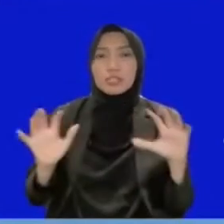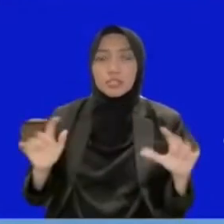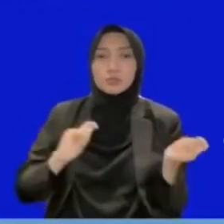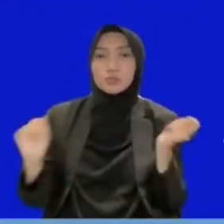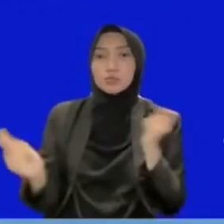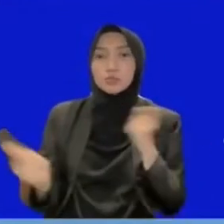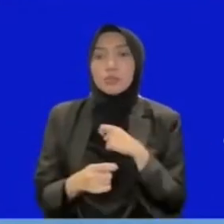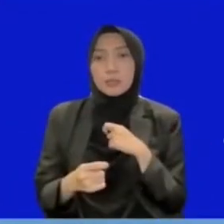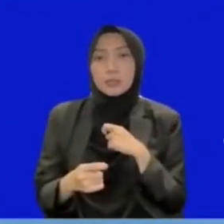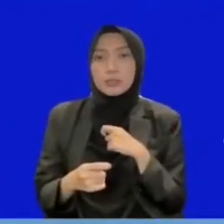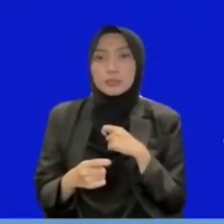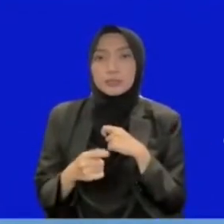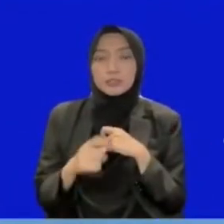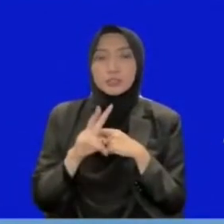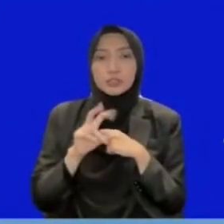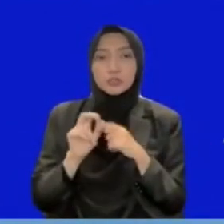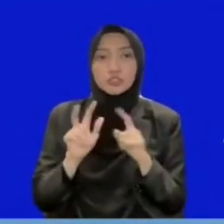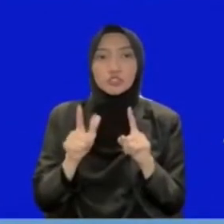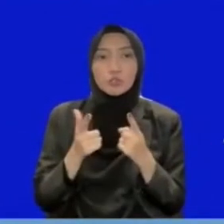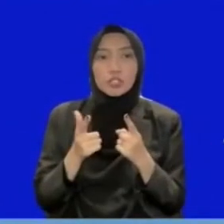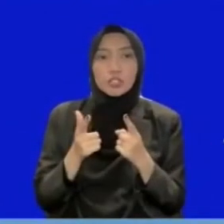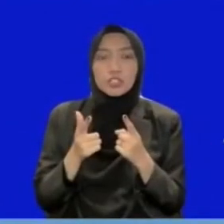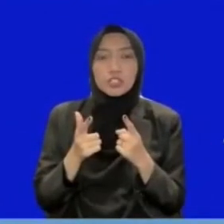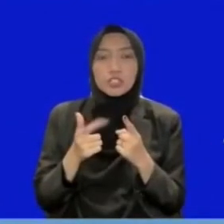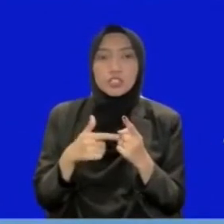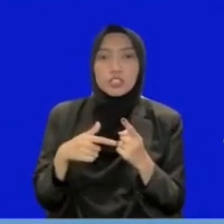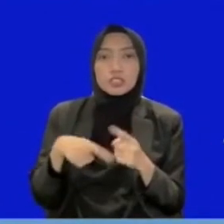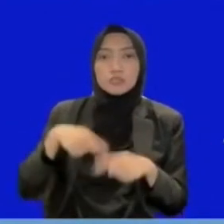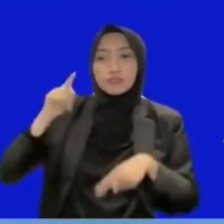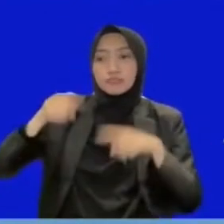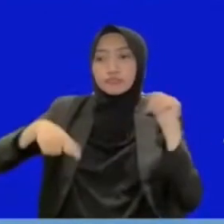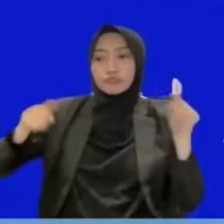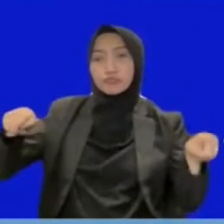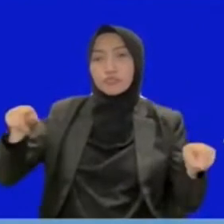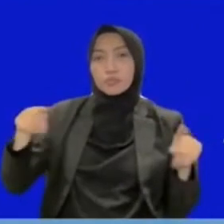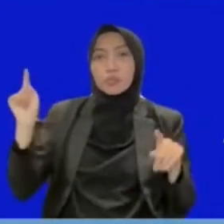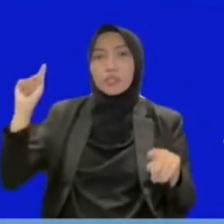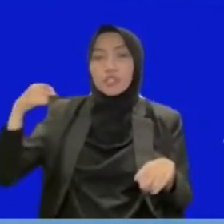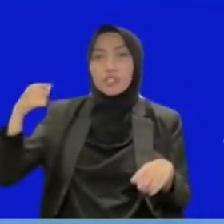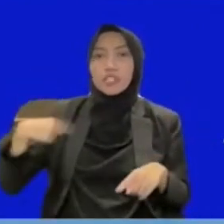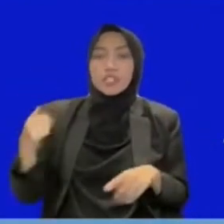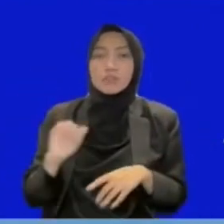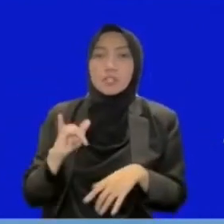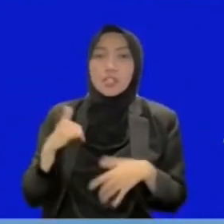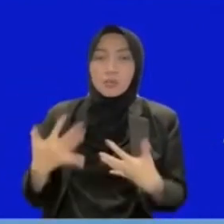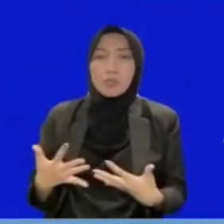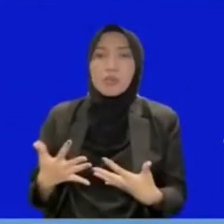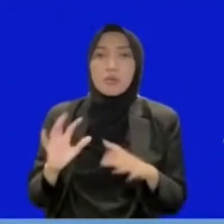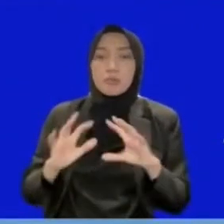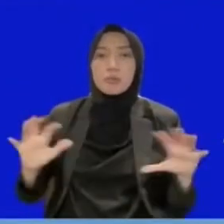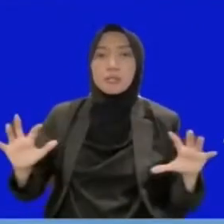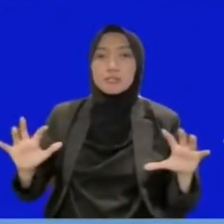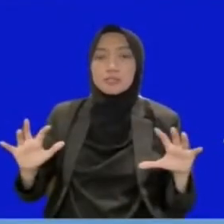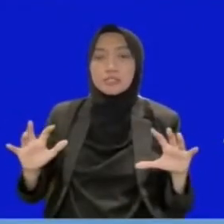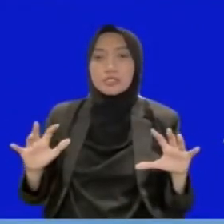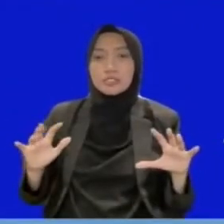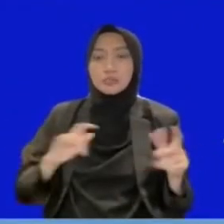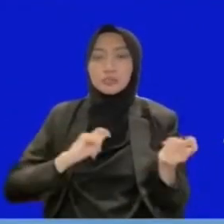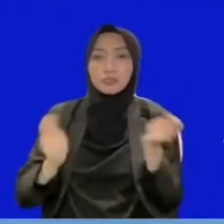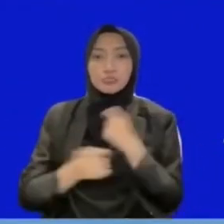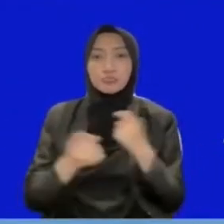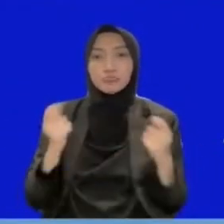perubahan ini dibuat di 2017, dan kita tahu dinamika di pemerintahan kita seperti apa, banyak sekali, sering sekali terjadi